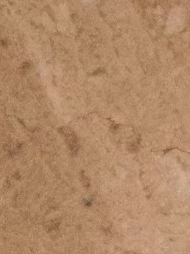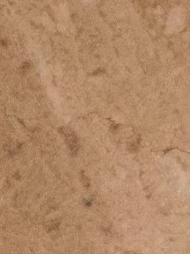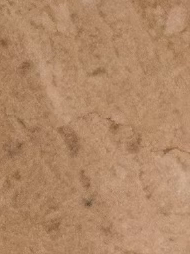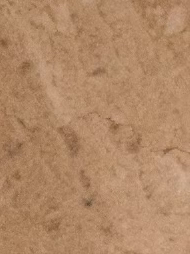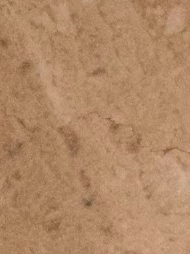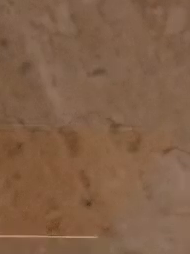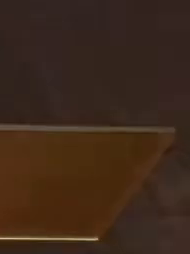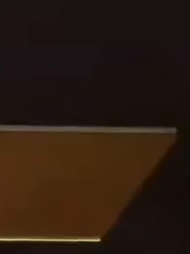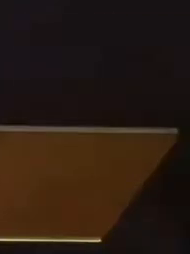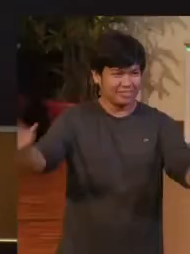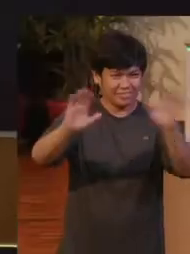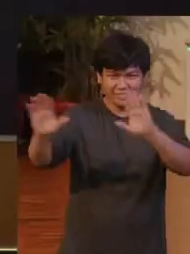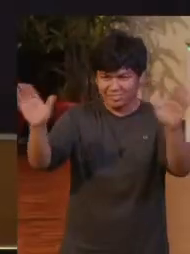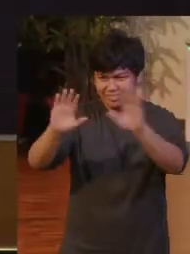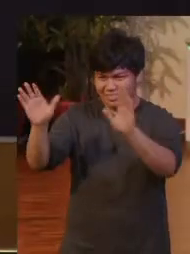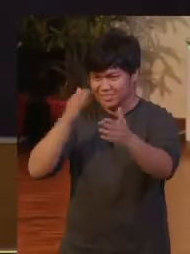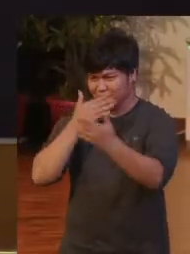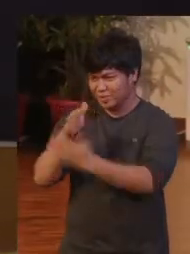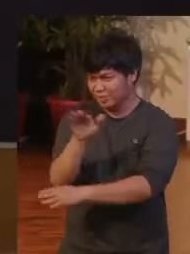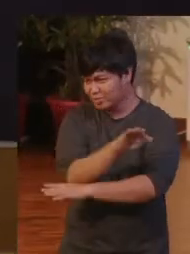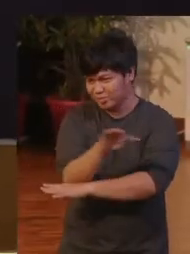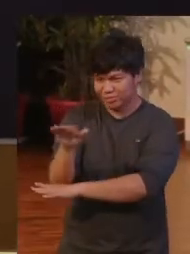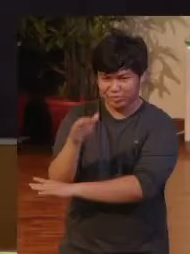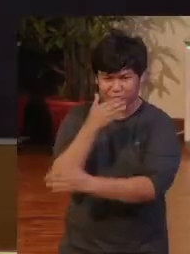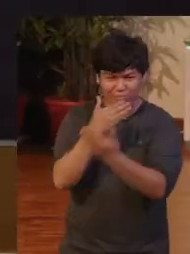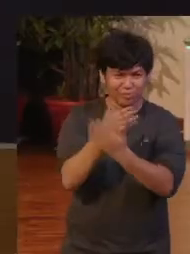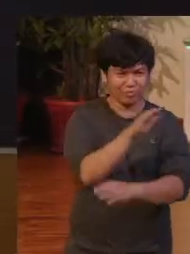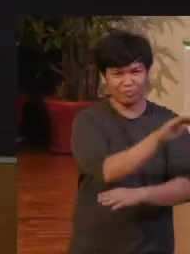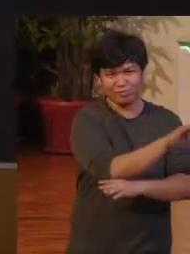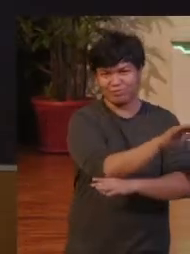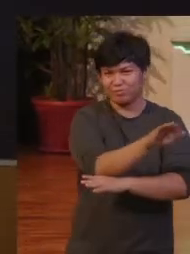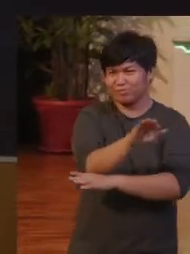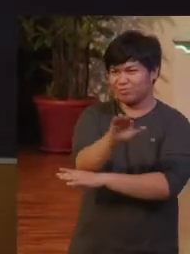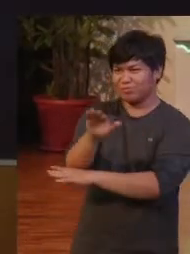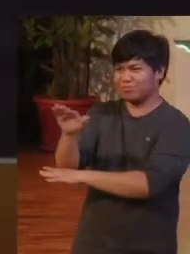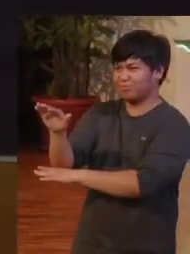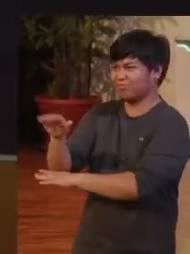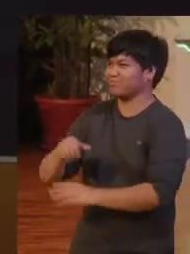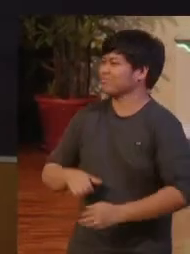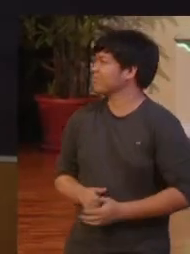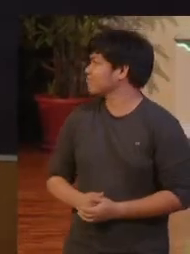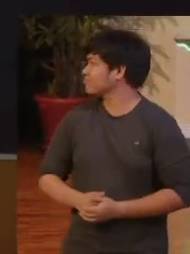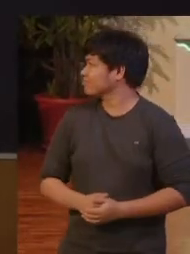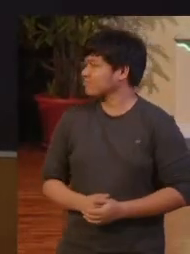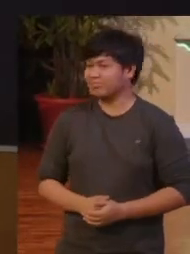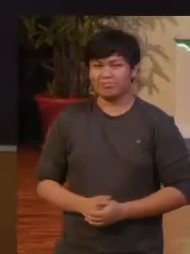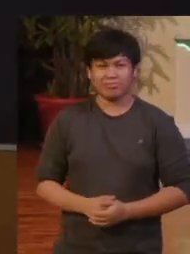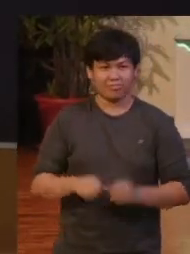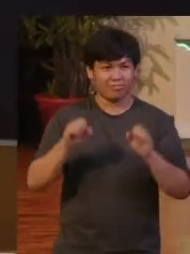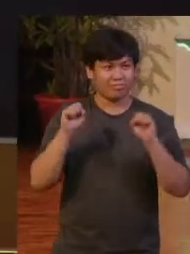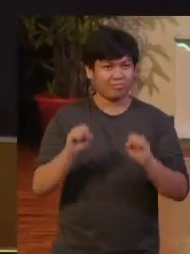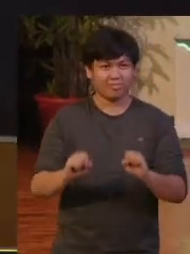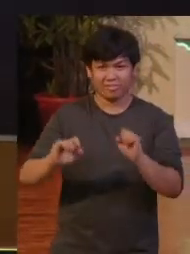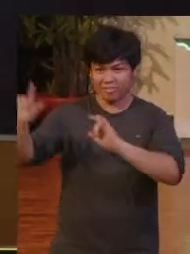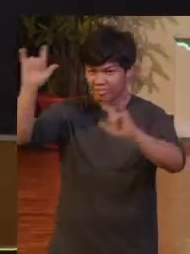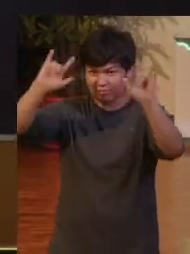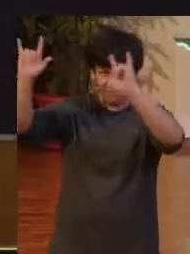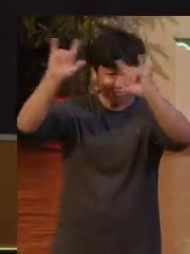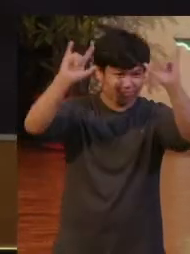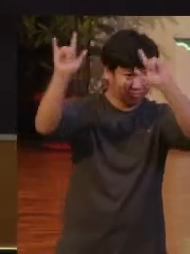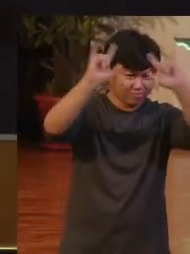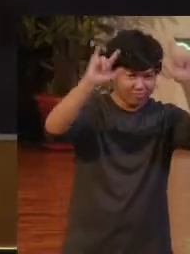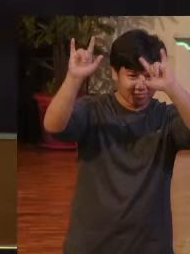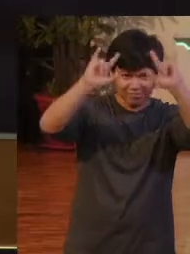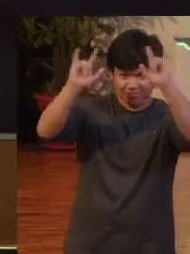Isang mapagpalang hapon po sa ating lahat. Purihin po ang Panginoon. Pwede po tayong magkawayan.